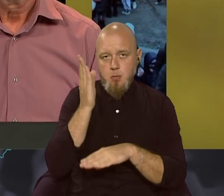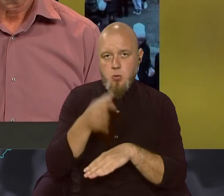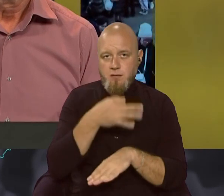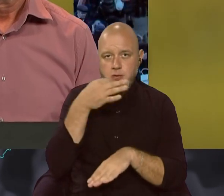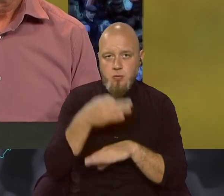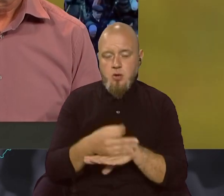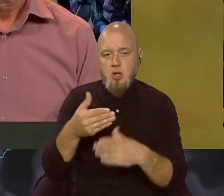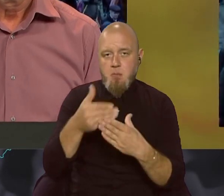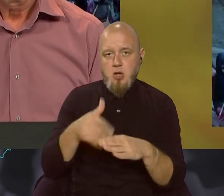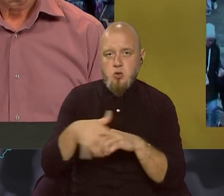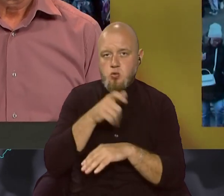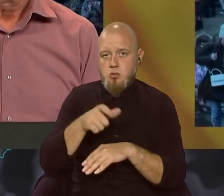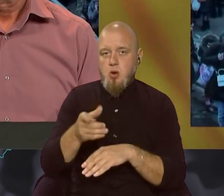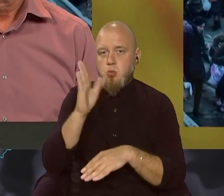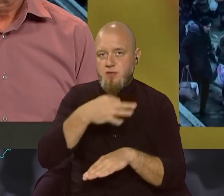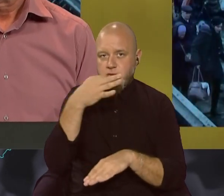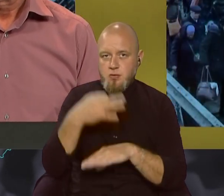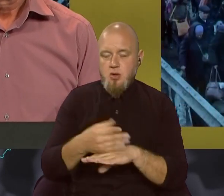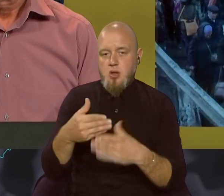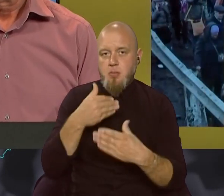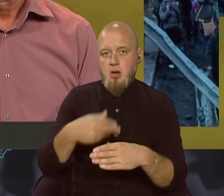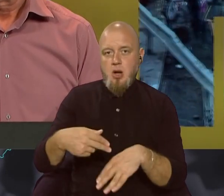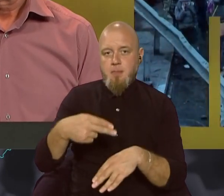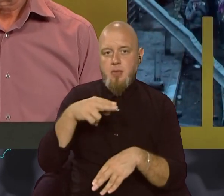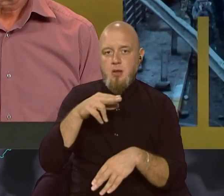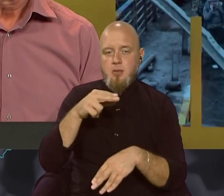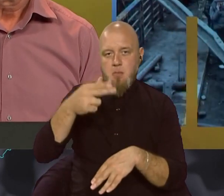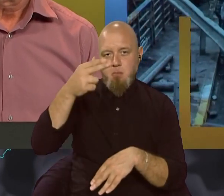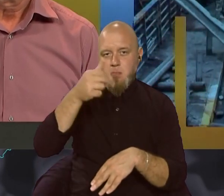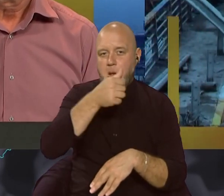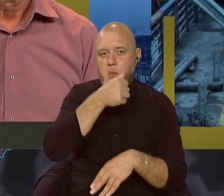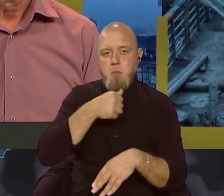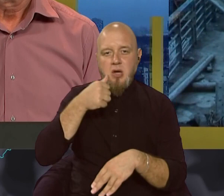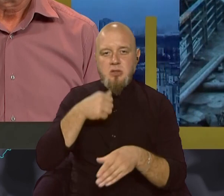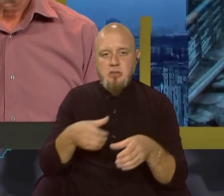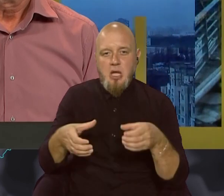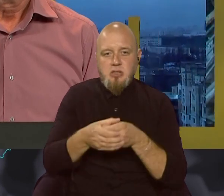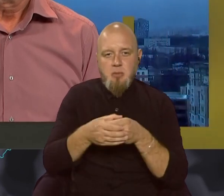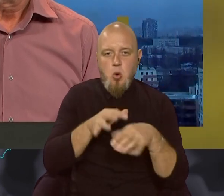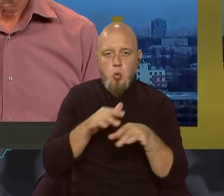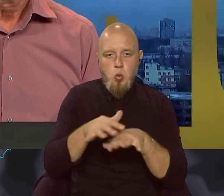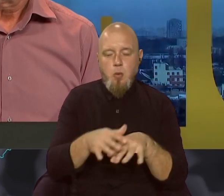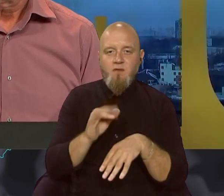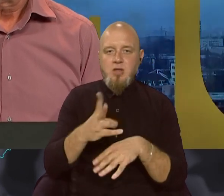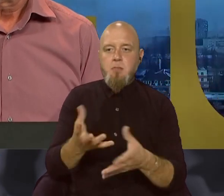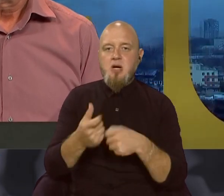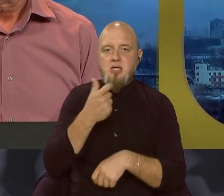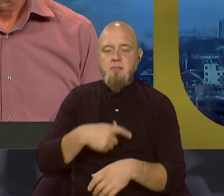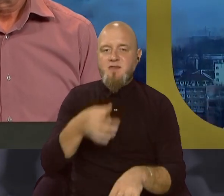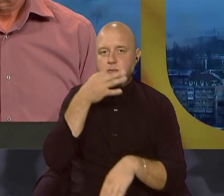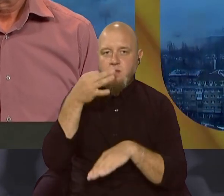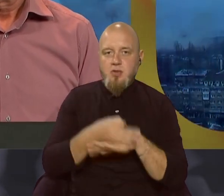буде відповідати перед суспільством, буде відповідати перед партизанським рухом. І він бере на себе відповідальність